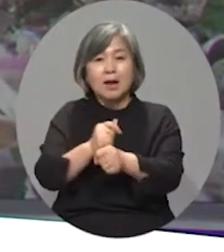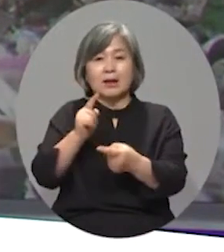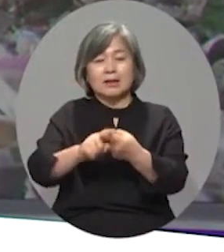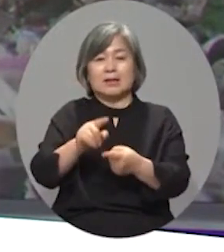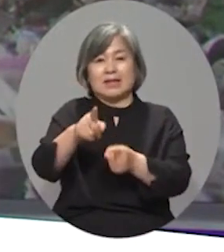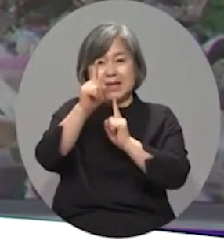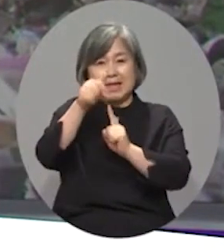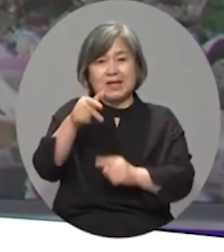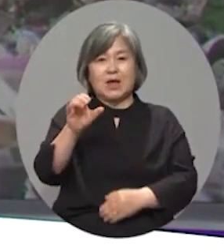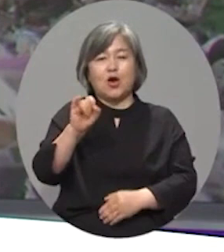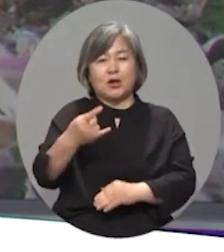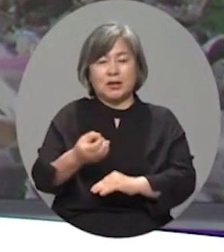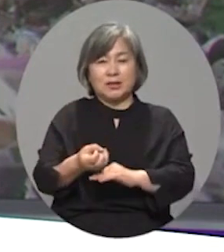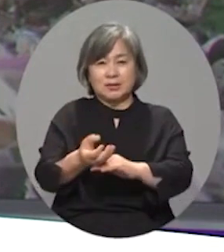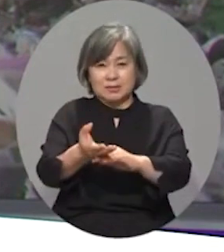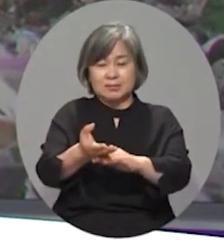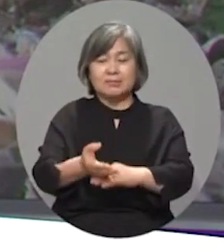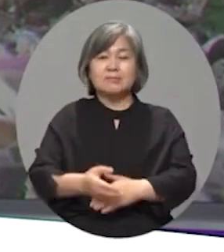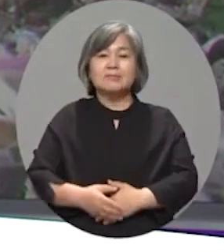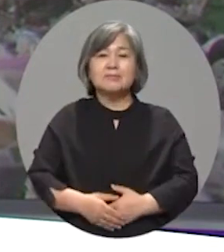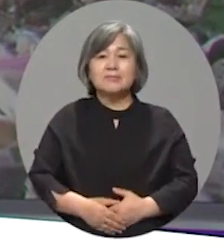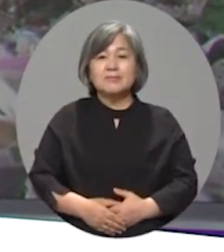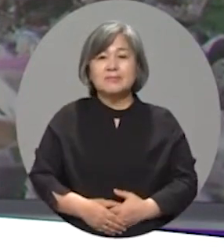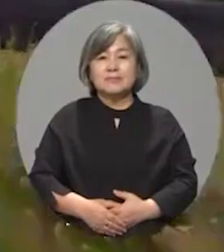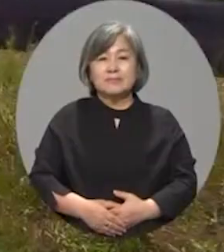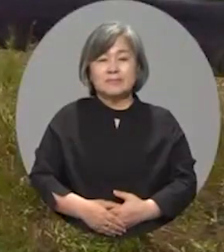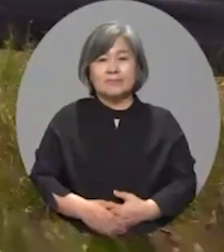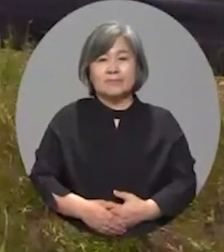이경희 기자가 전해드리겠습니다.